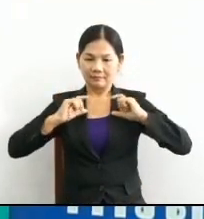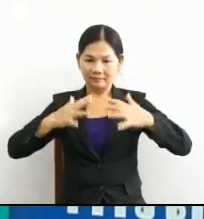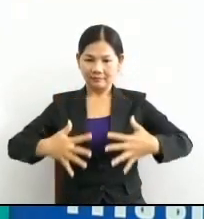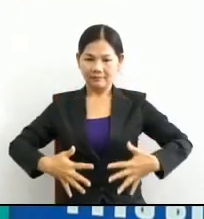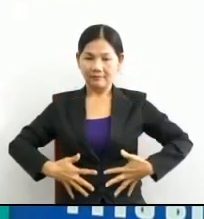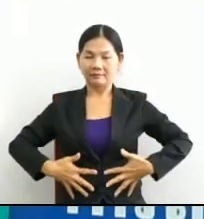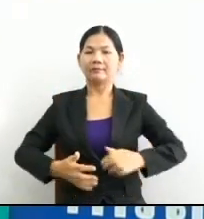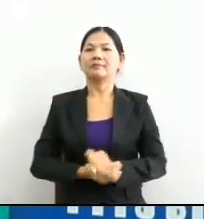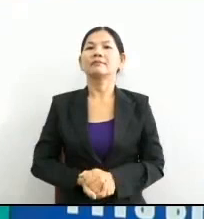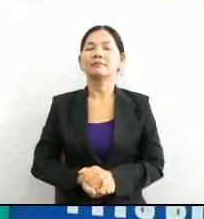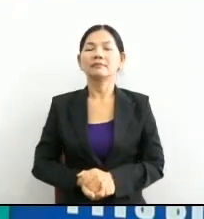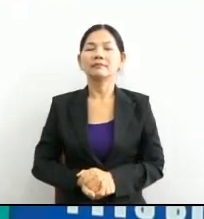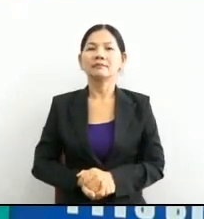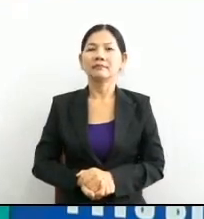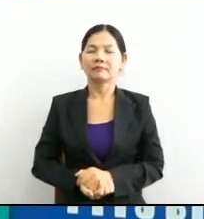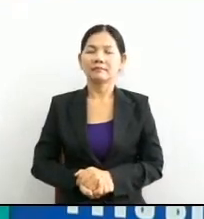con